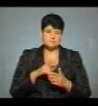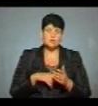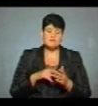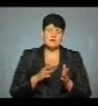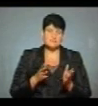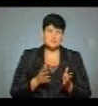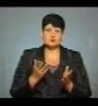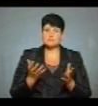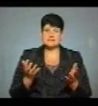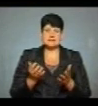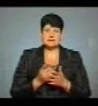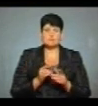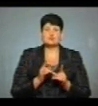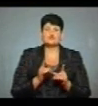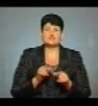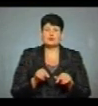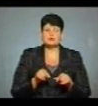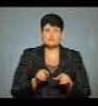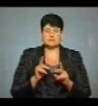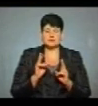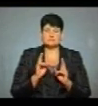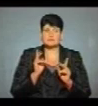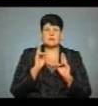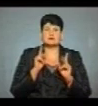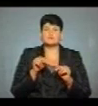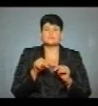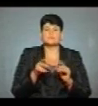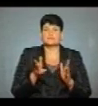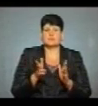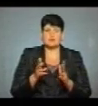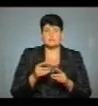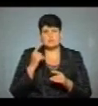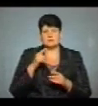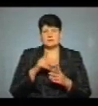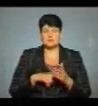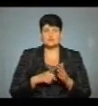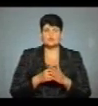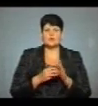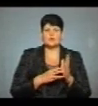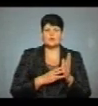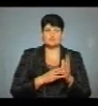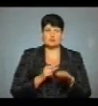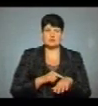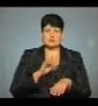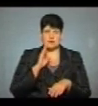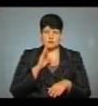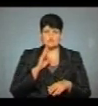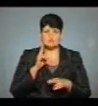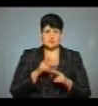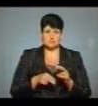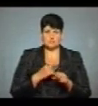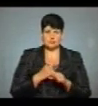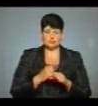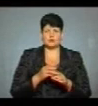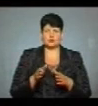не знайдемо щось під землею, що ми не очікуємо, то ми сподіваємося, що до 8-ї ранку ми завершимо ці роботи і дорогу приведемо